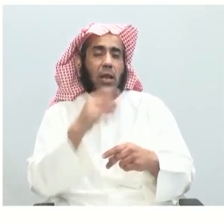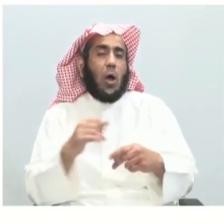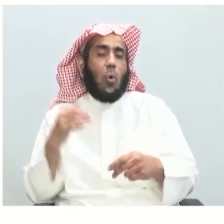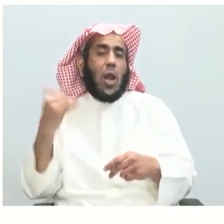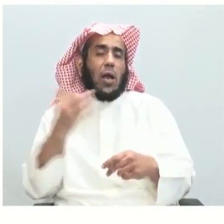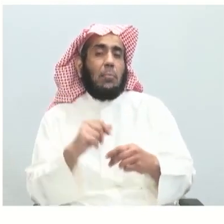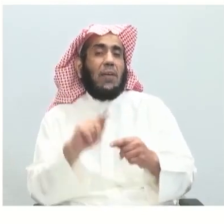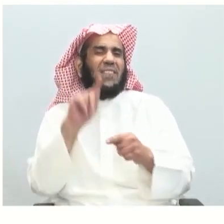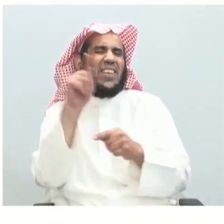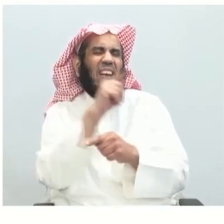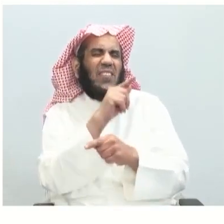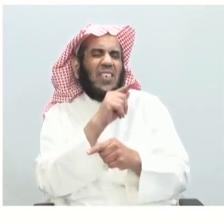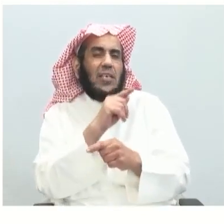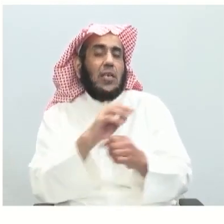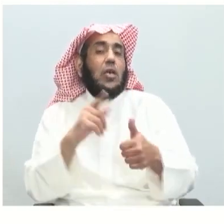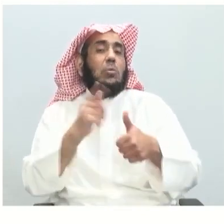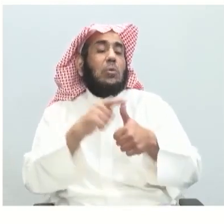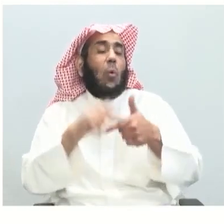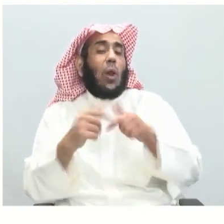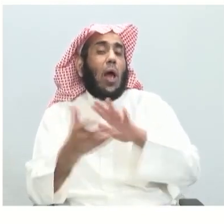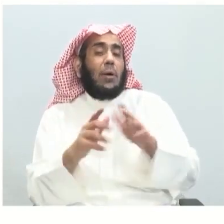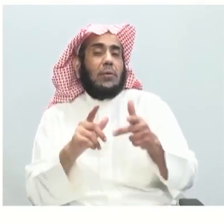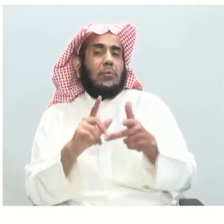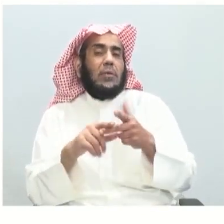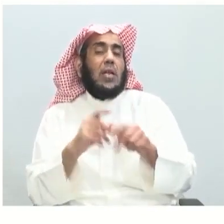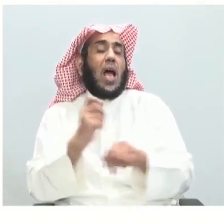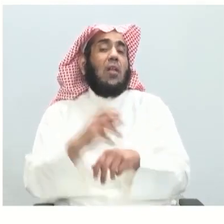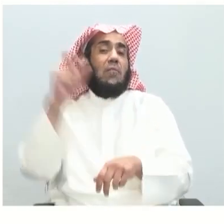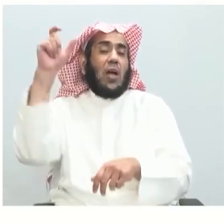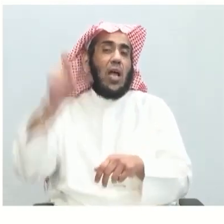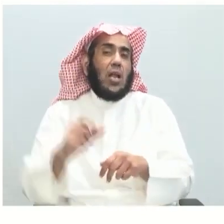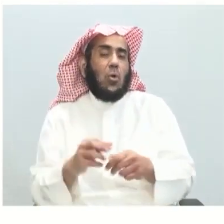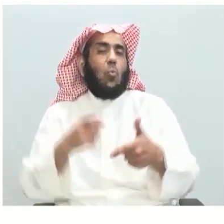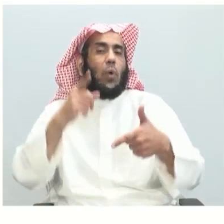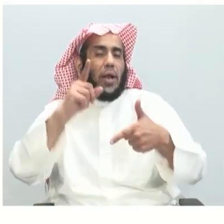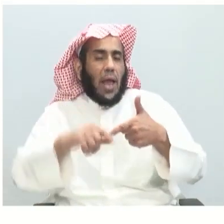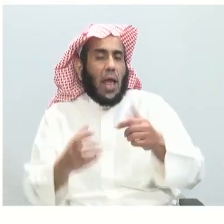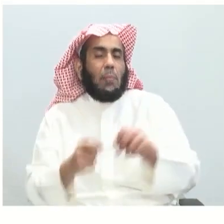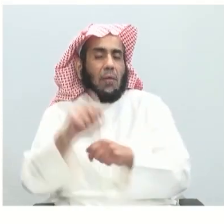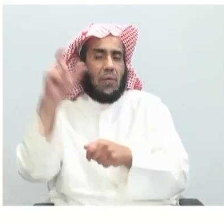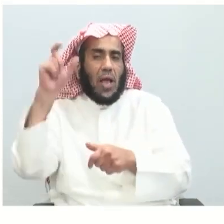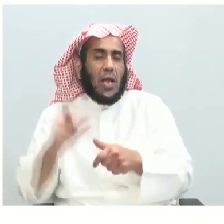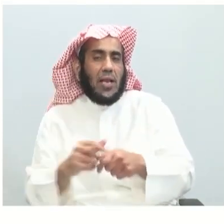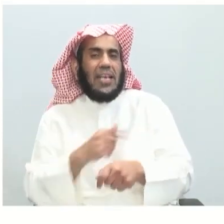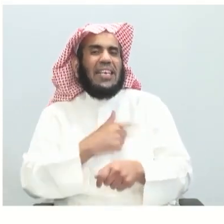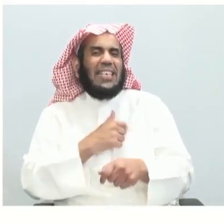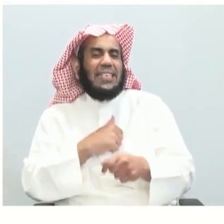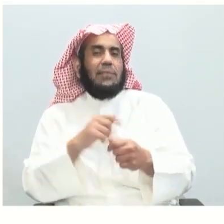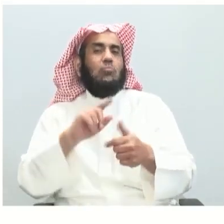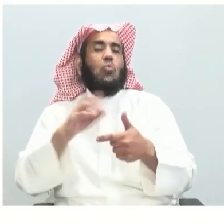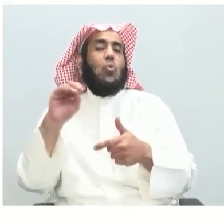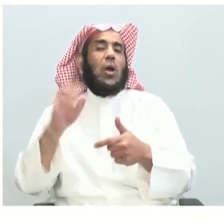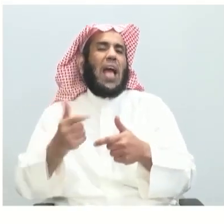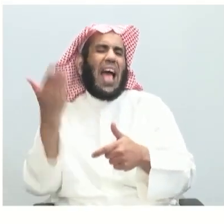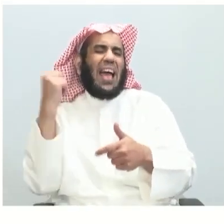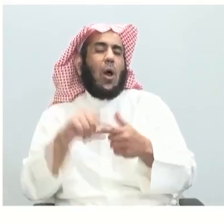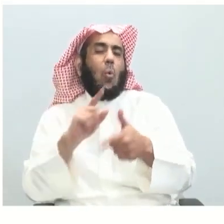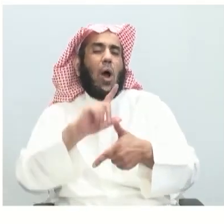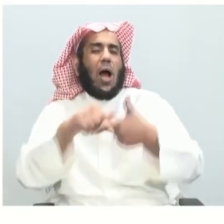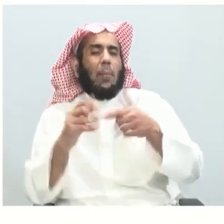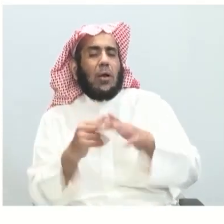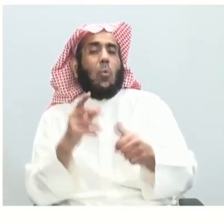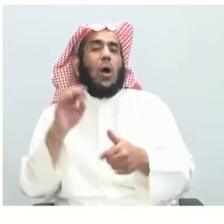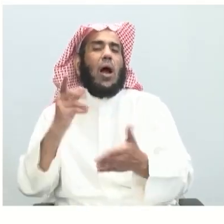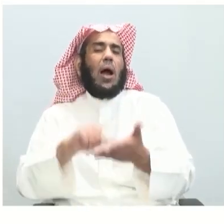الرفع المبتدا والخبر الفاعل ونائب الفاعل اسمه كان واخواتها وخبر